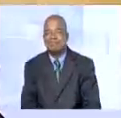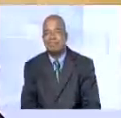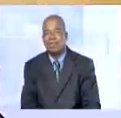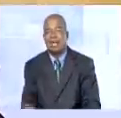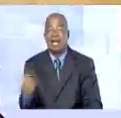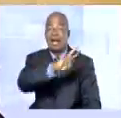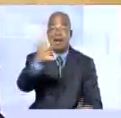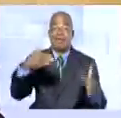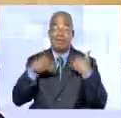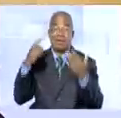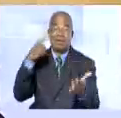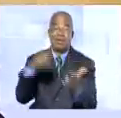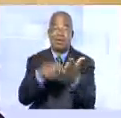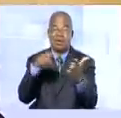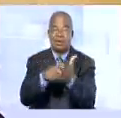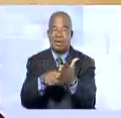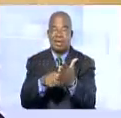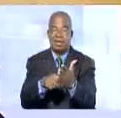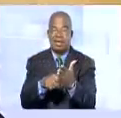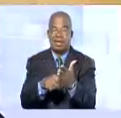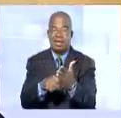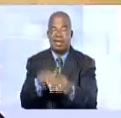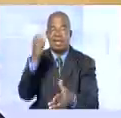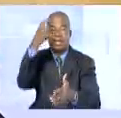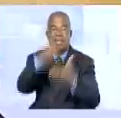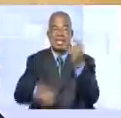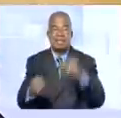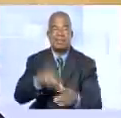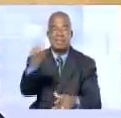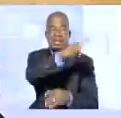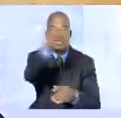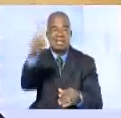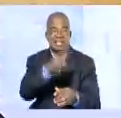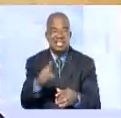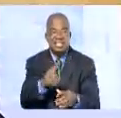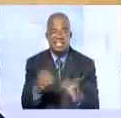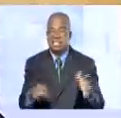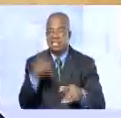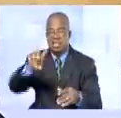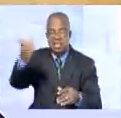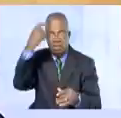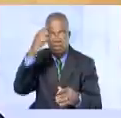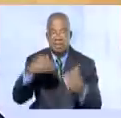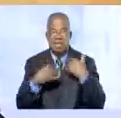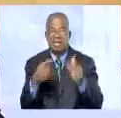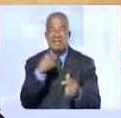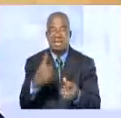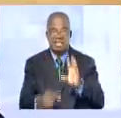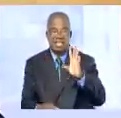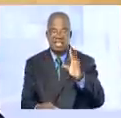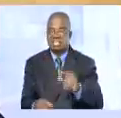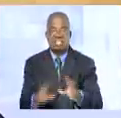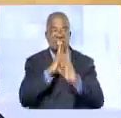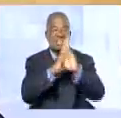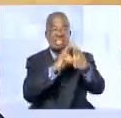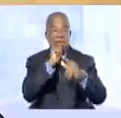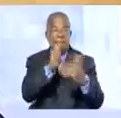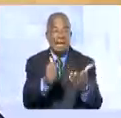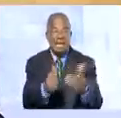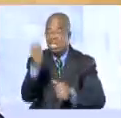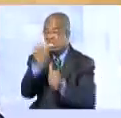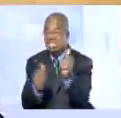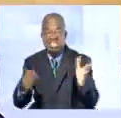Vous l'avez constaté, vous le savez certainement, les prix du gaz fixés par le gouvernement ne sont pas respectés ou